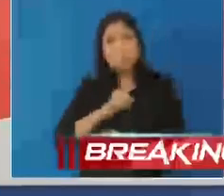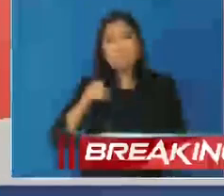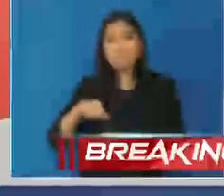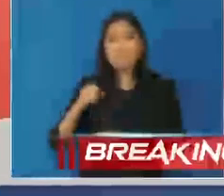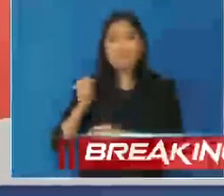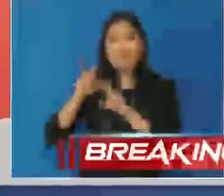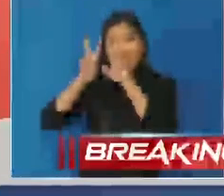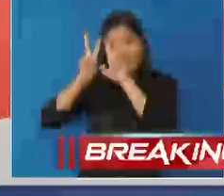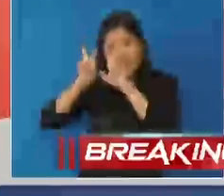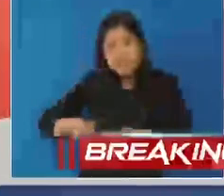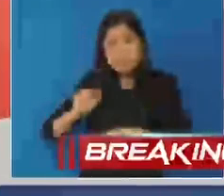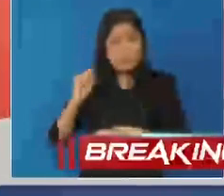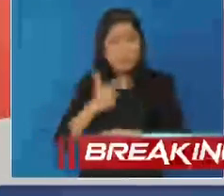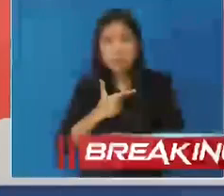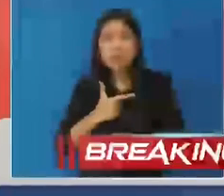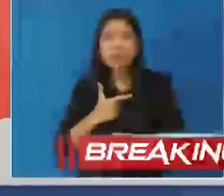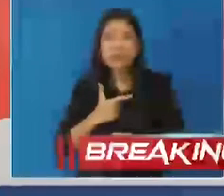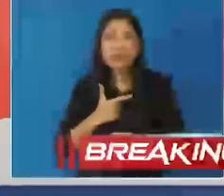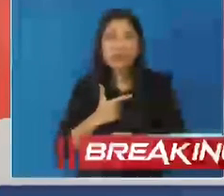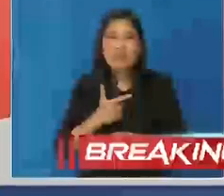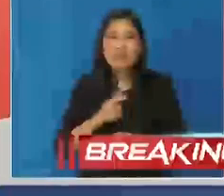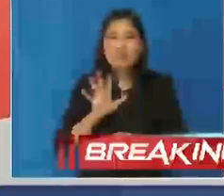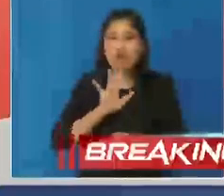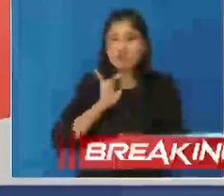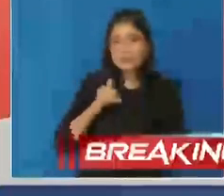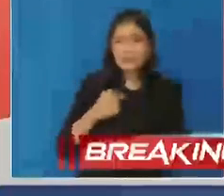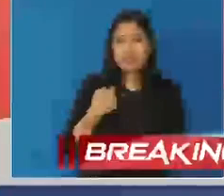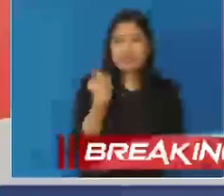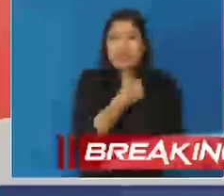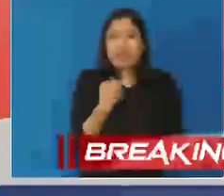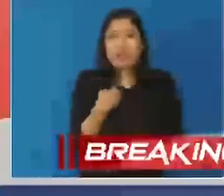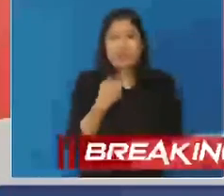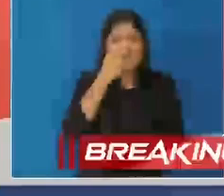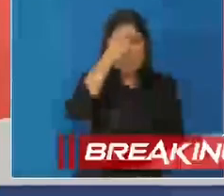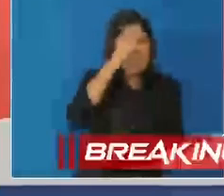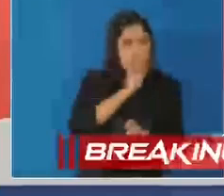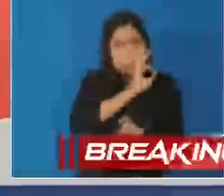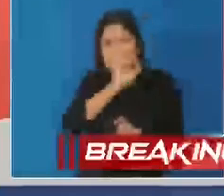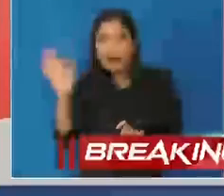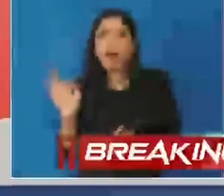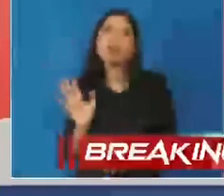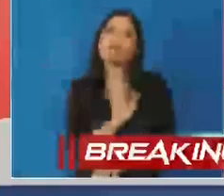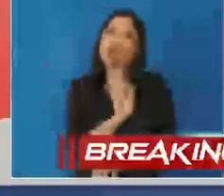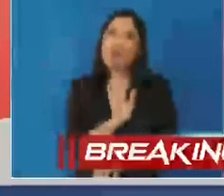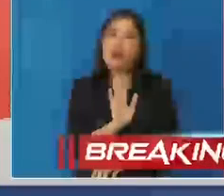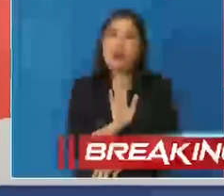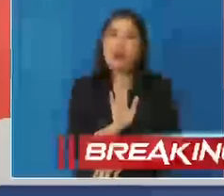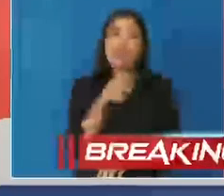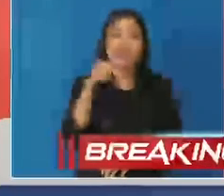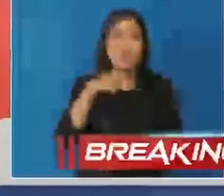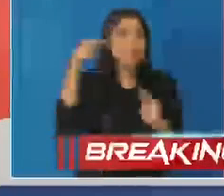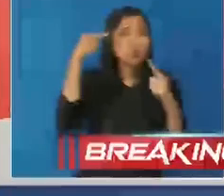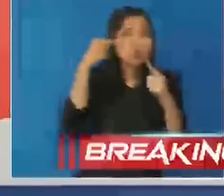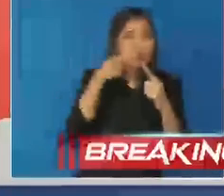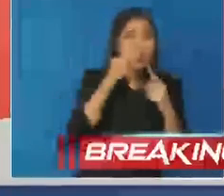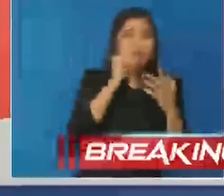jaminan bahwa kita tidak akan pernah sakit pahami ini dengan tujuan adalah